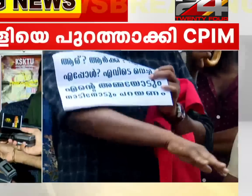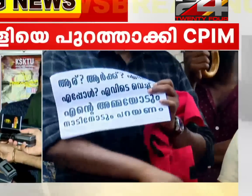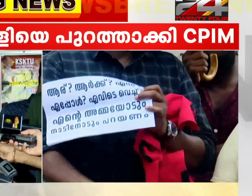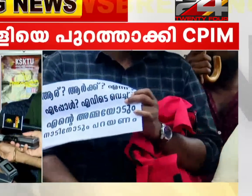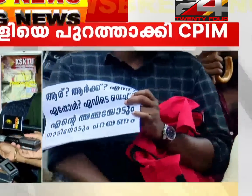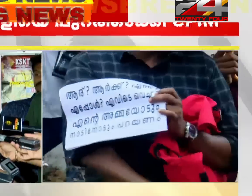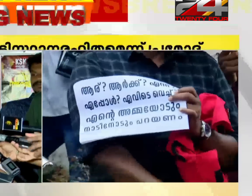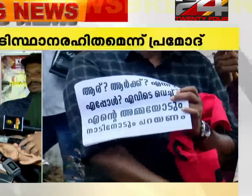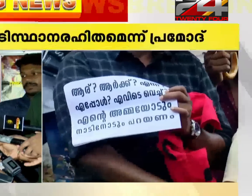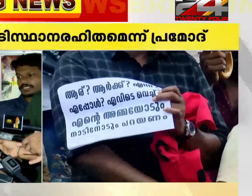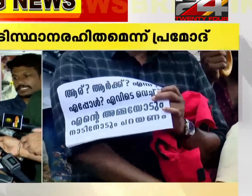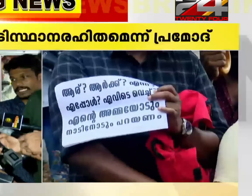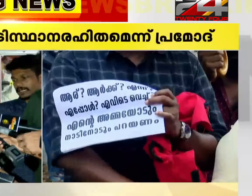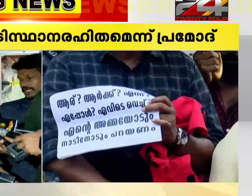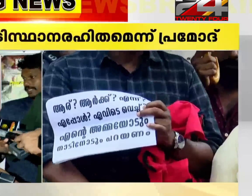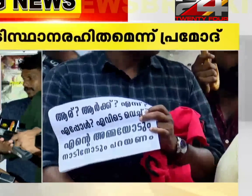പാർട്ടിയുടെ തീരുമാനമാണ്.